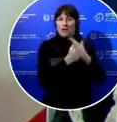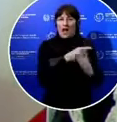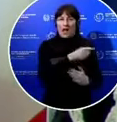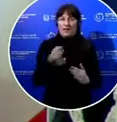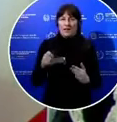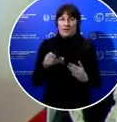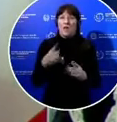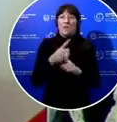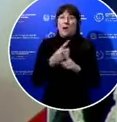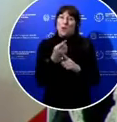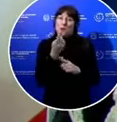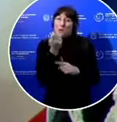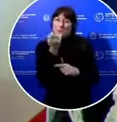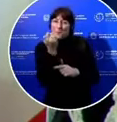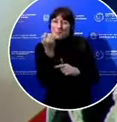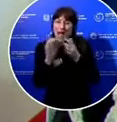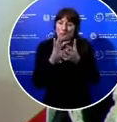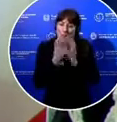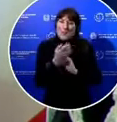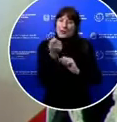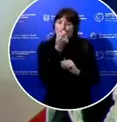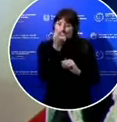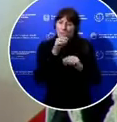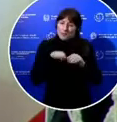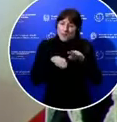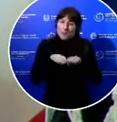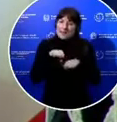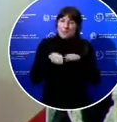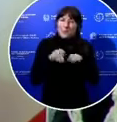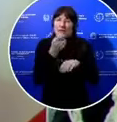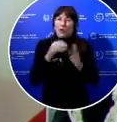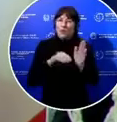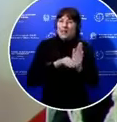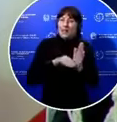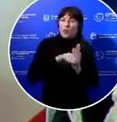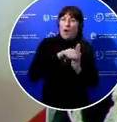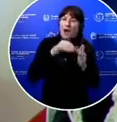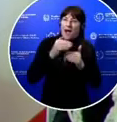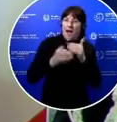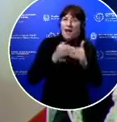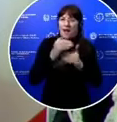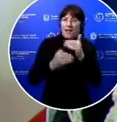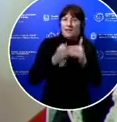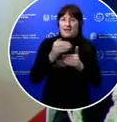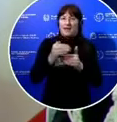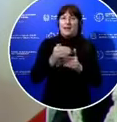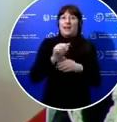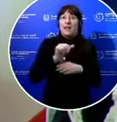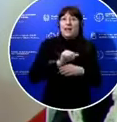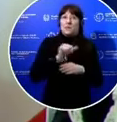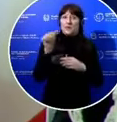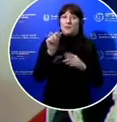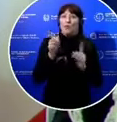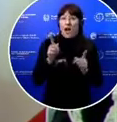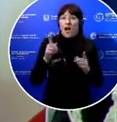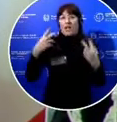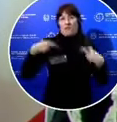le persone a fare piccoli cambiamenti secondo una scala di obiettivi graduali, primo fra tutti